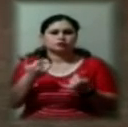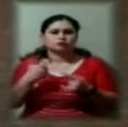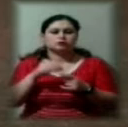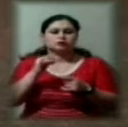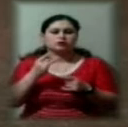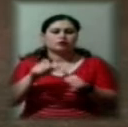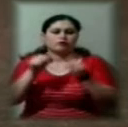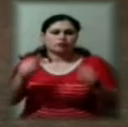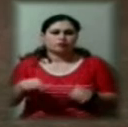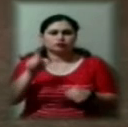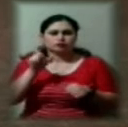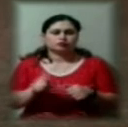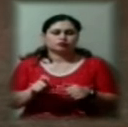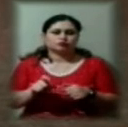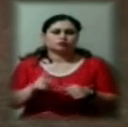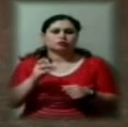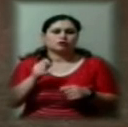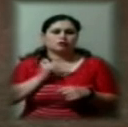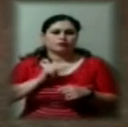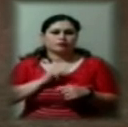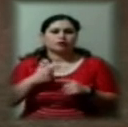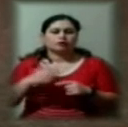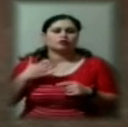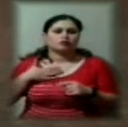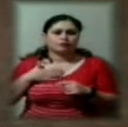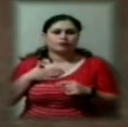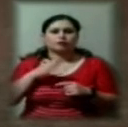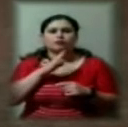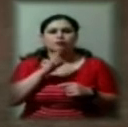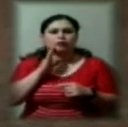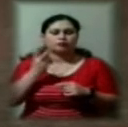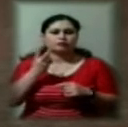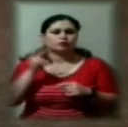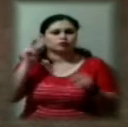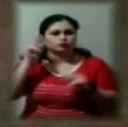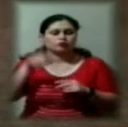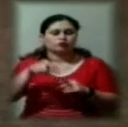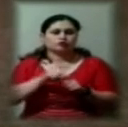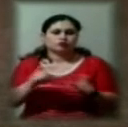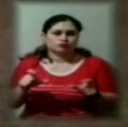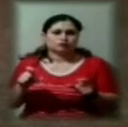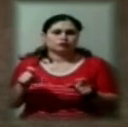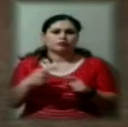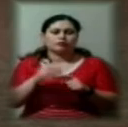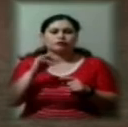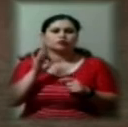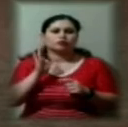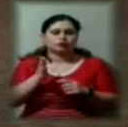жінки на роботу. Це наша мати двох учнів, які навчаються на школі. Вона буде обслуговувати